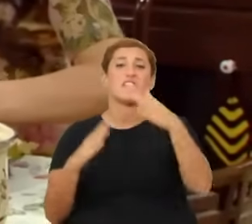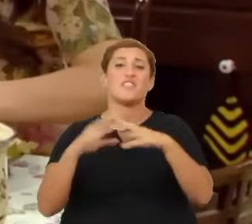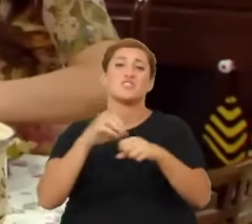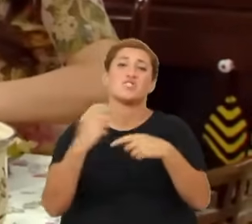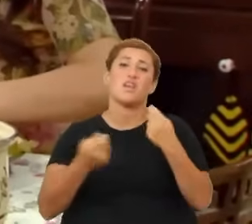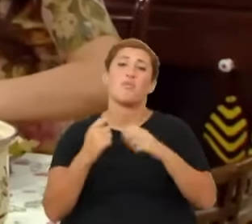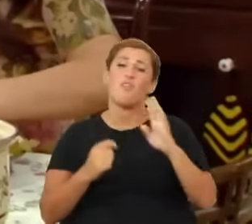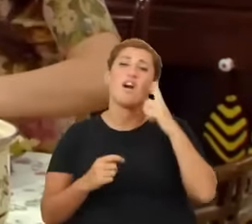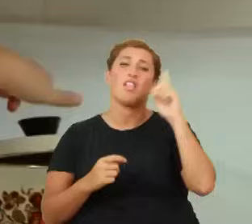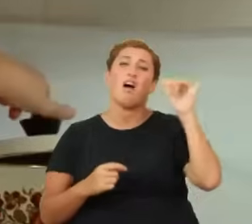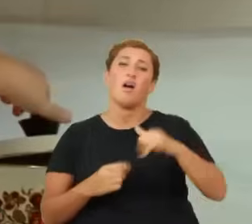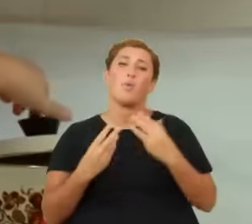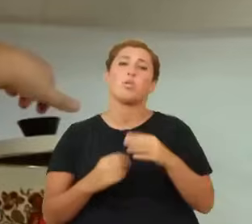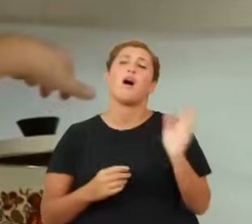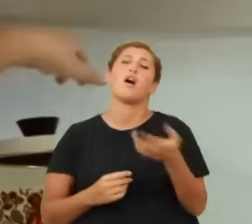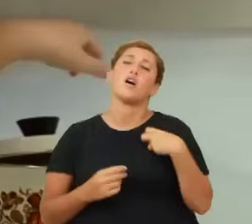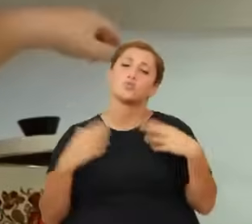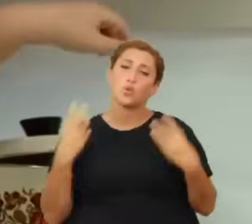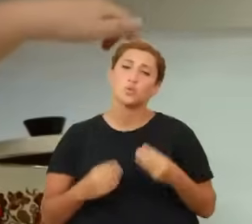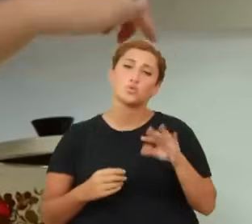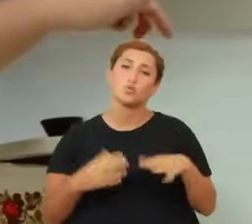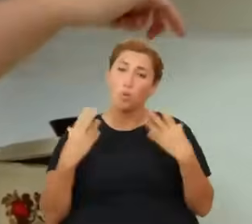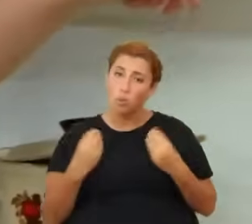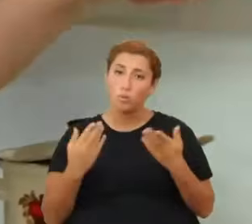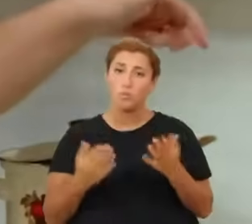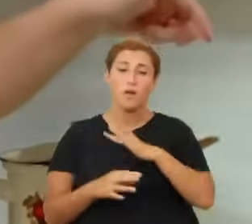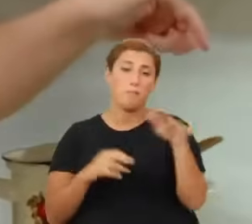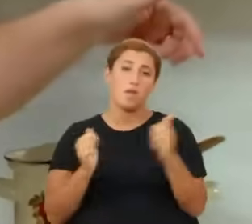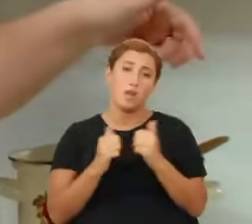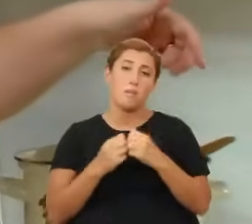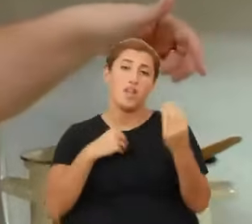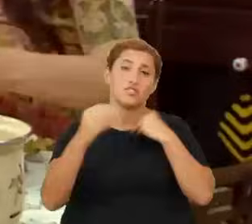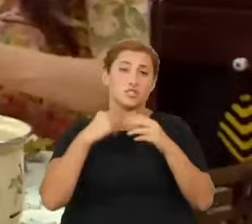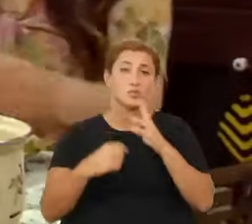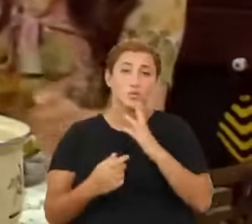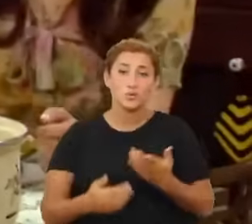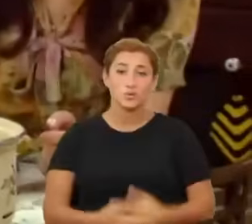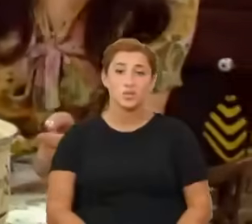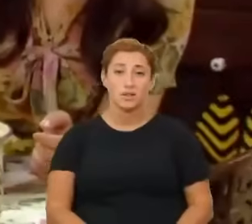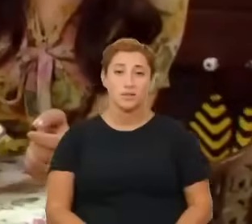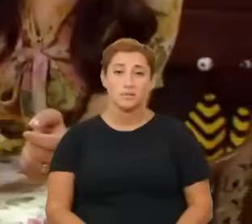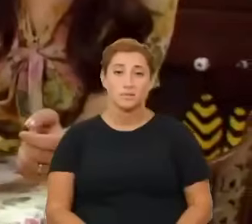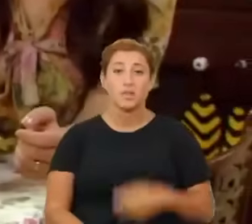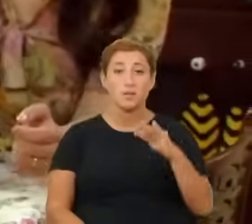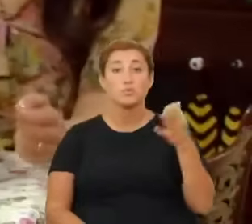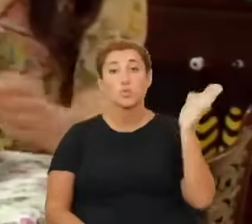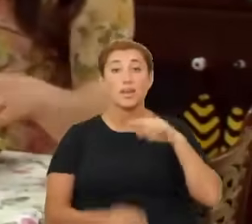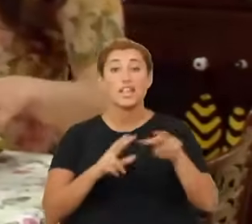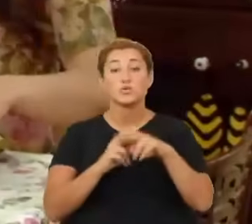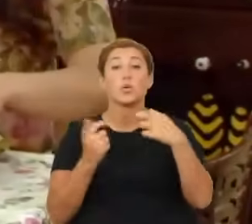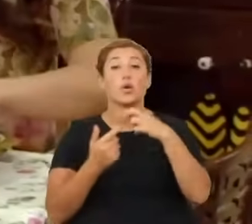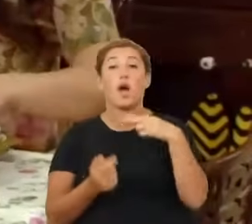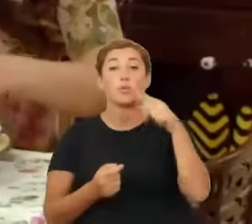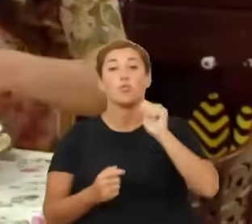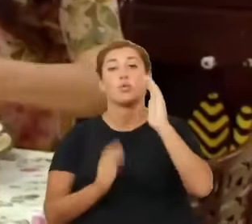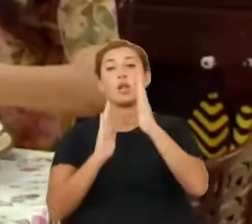yapıyoruz. Vallahi hakkın geçiyor ha. Ay aşk olsun be çocuğum, olur mu öyle şey? Hep beraber yiyeceğiz sonuçta. Hem sonra Yıldızcığım, Rukiye